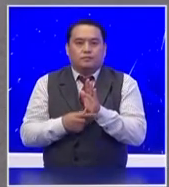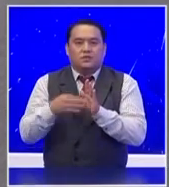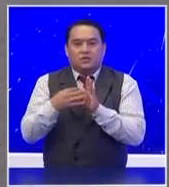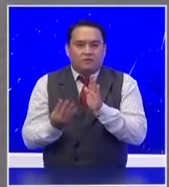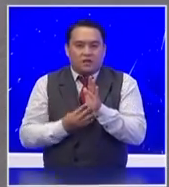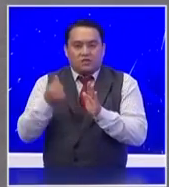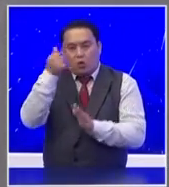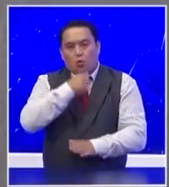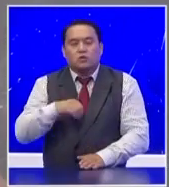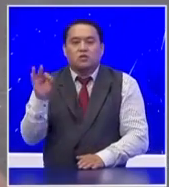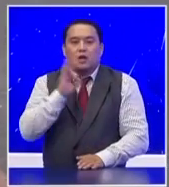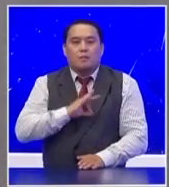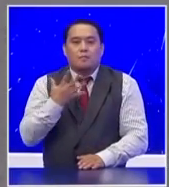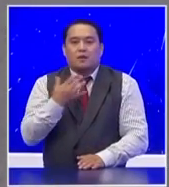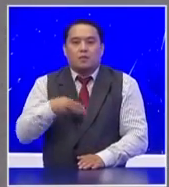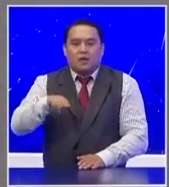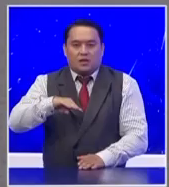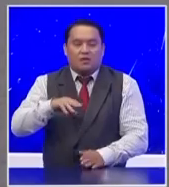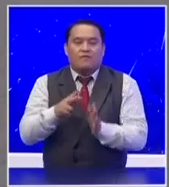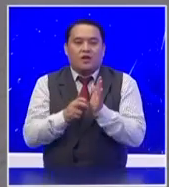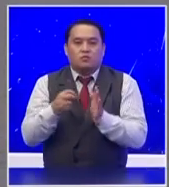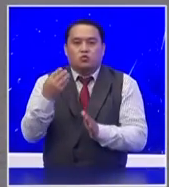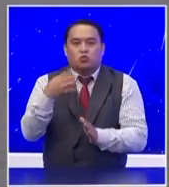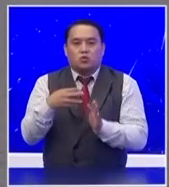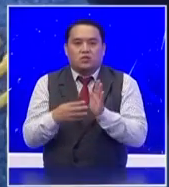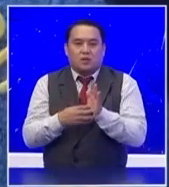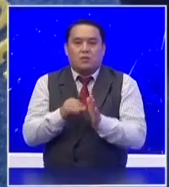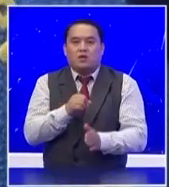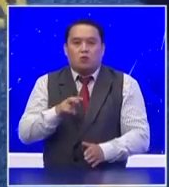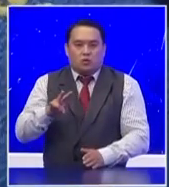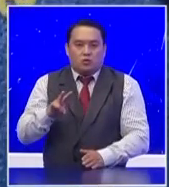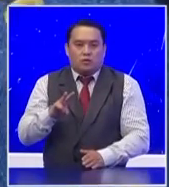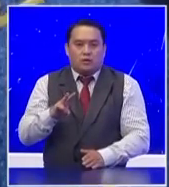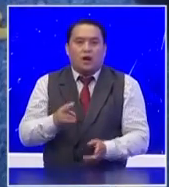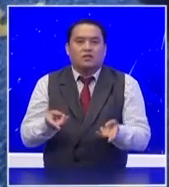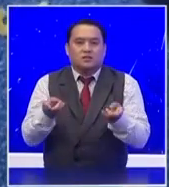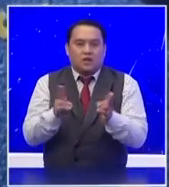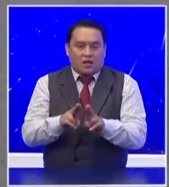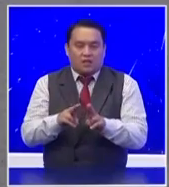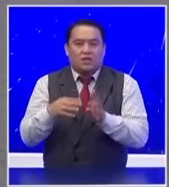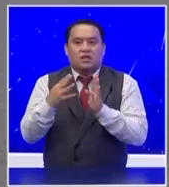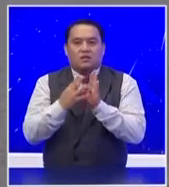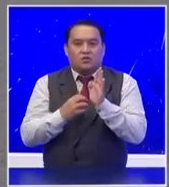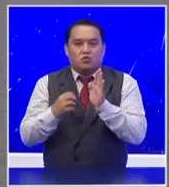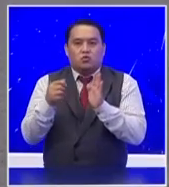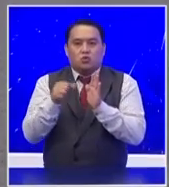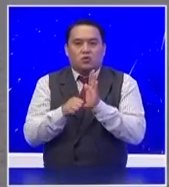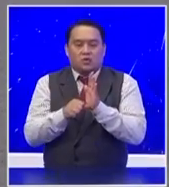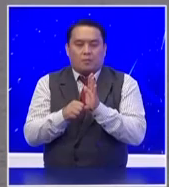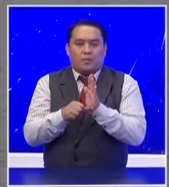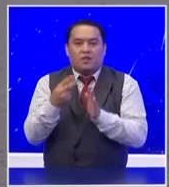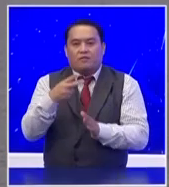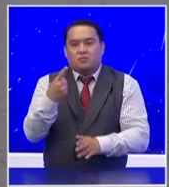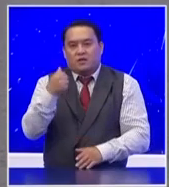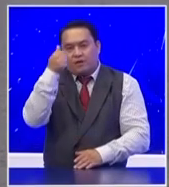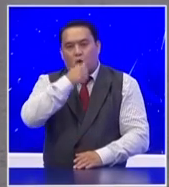2017-2019 год освоено 5 миллиардов 847 миллионов. Остаток 943 миллиона на